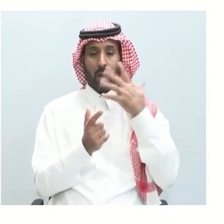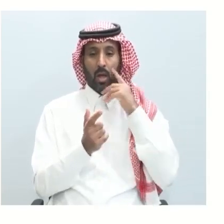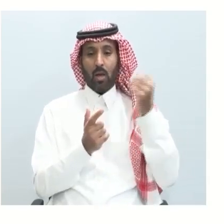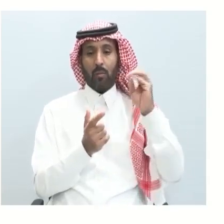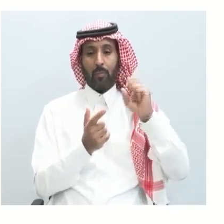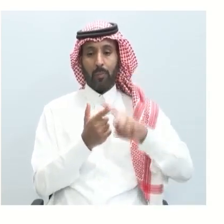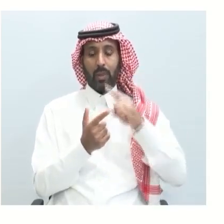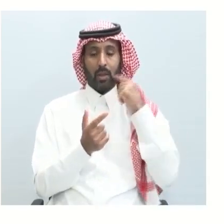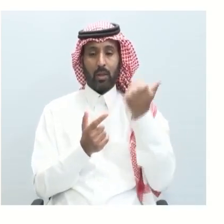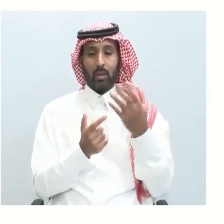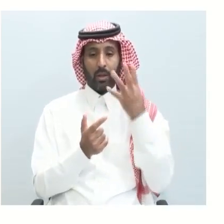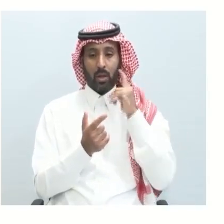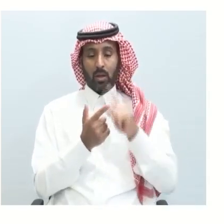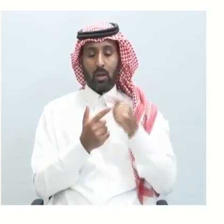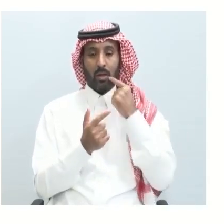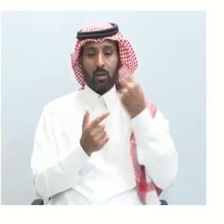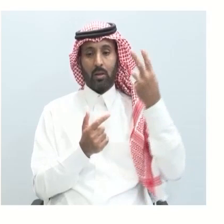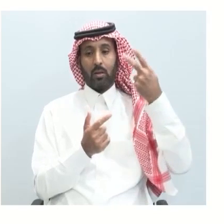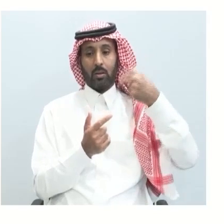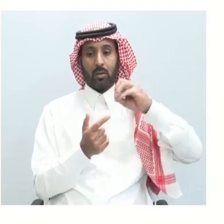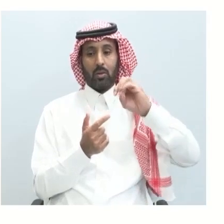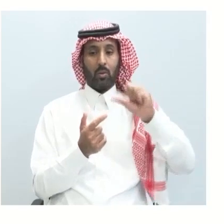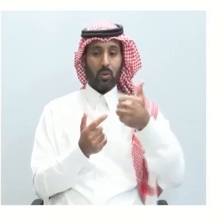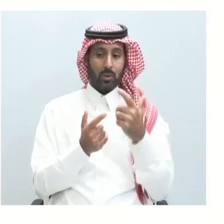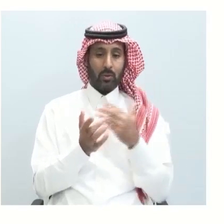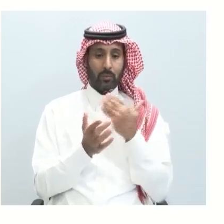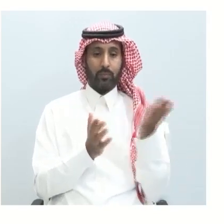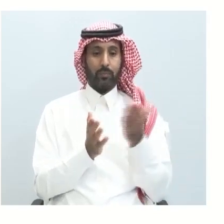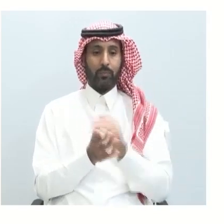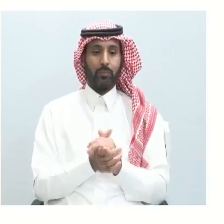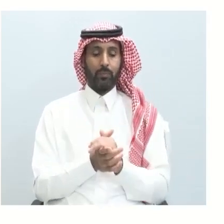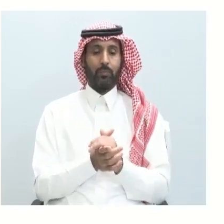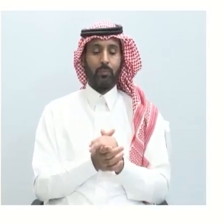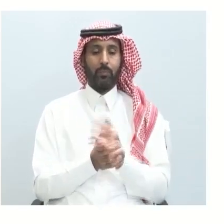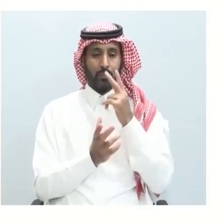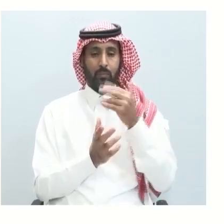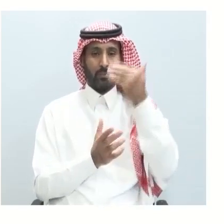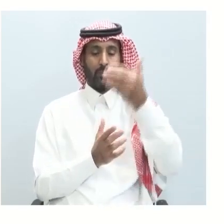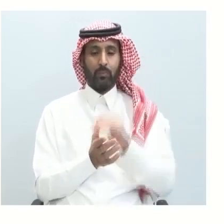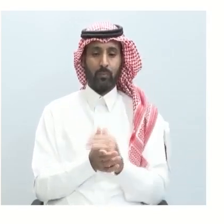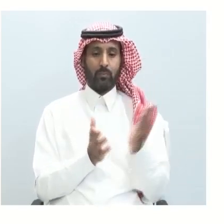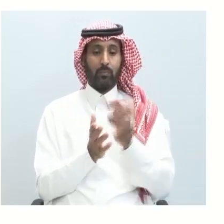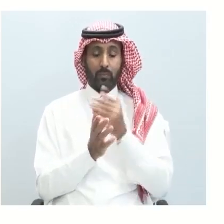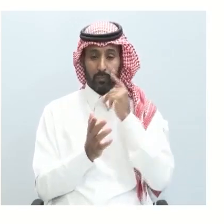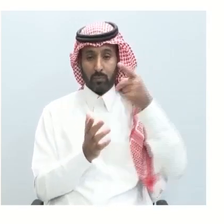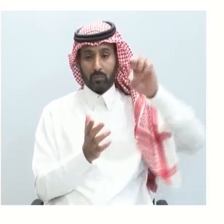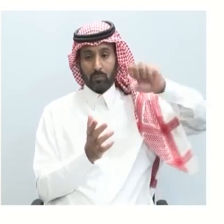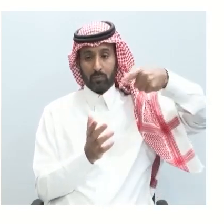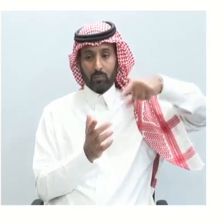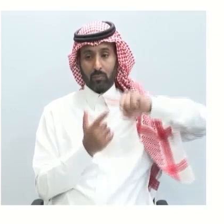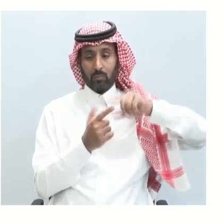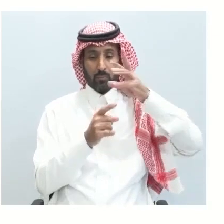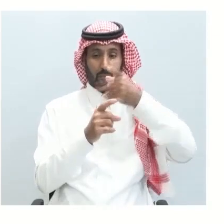النيتروجين ا والماء 6 ركز الان ركز الان هذه هي